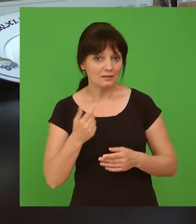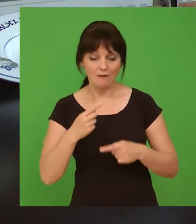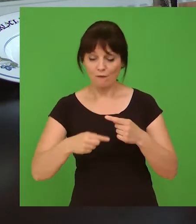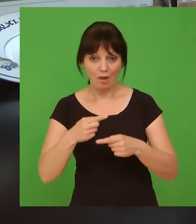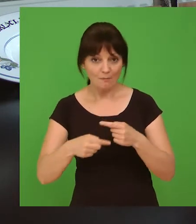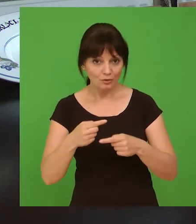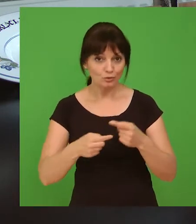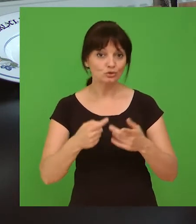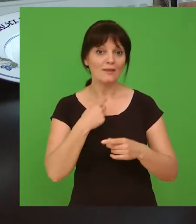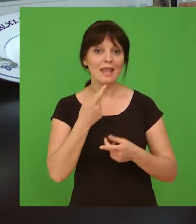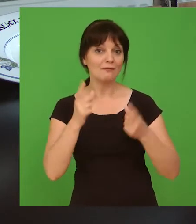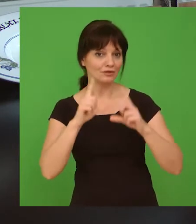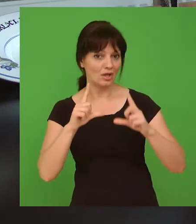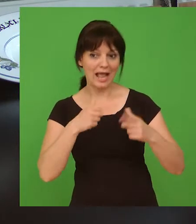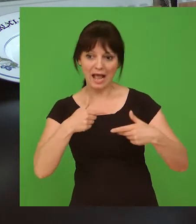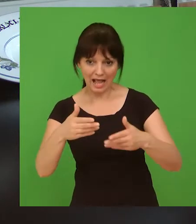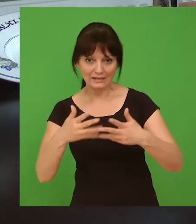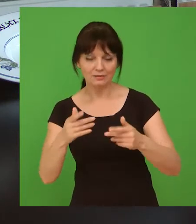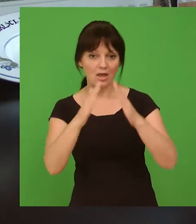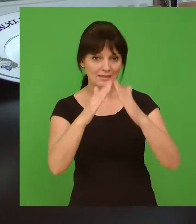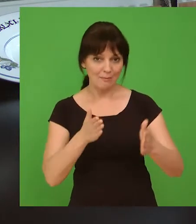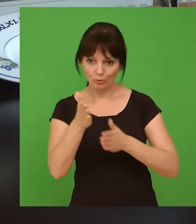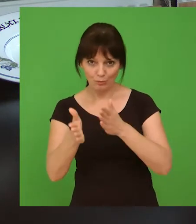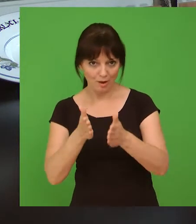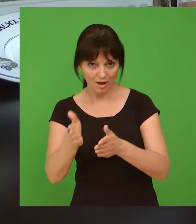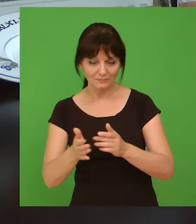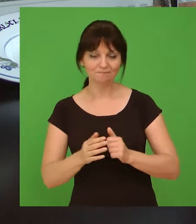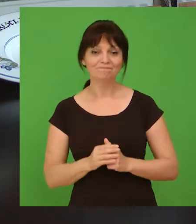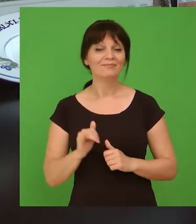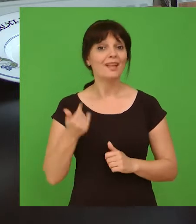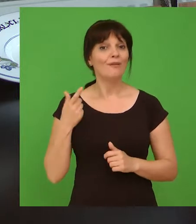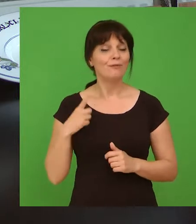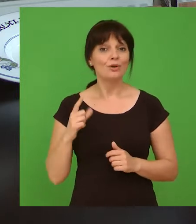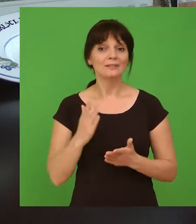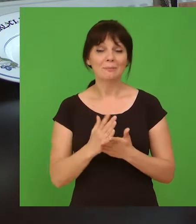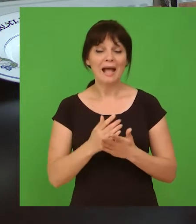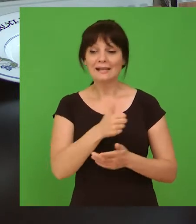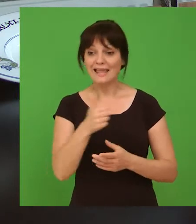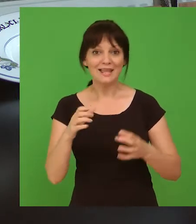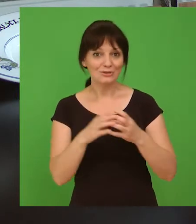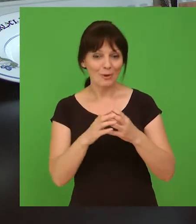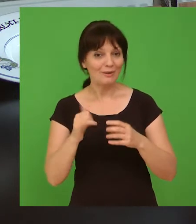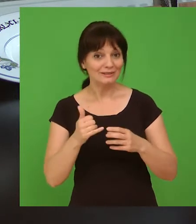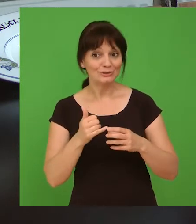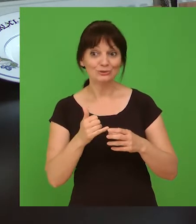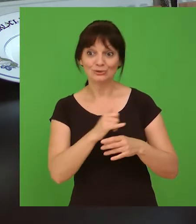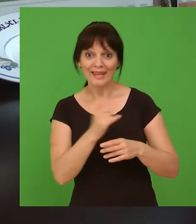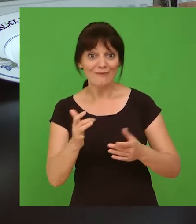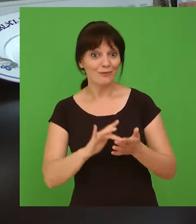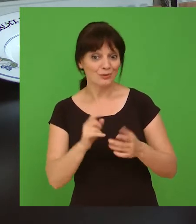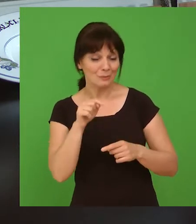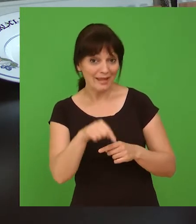folyamatosan küldenek nyelvtanárokat a nyelvi táborainkba. És volt úgy, hogy már egy-egy csapat is eljött évközben